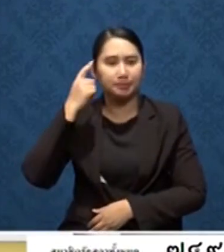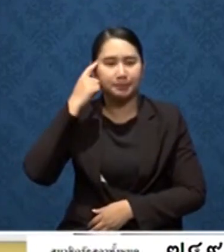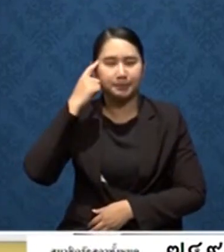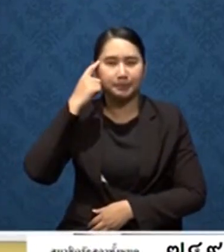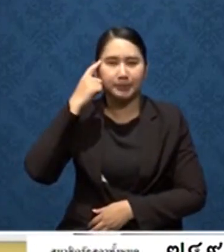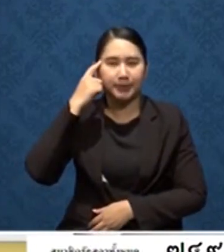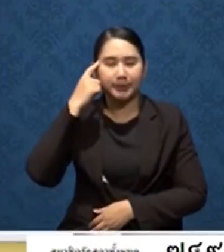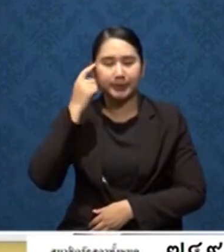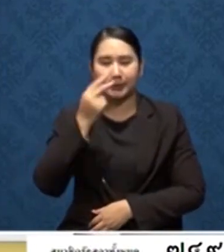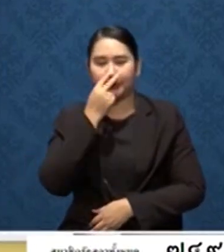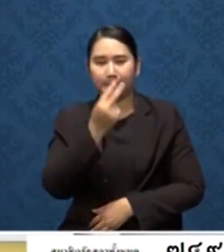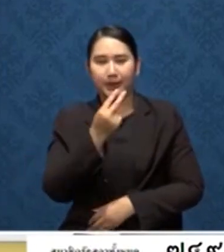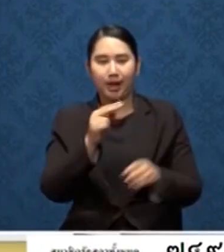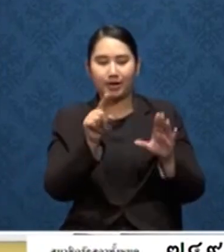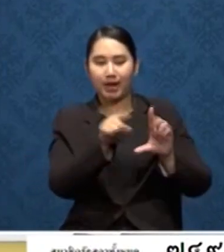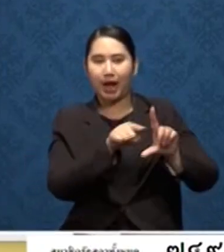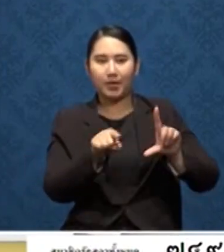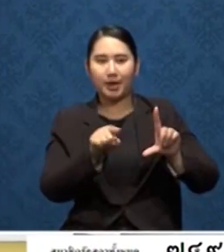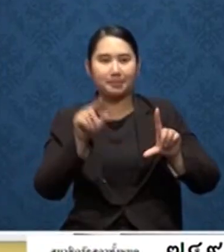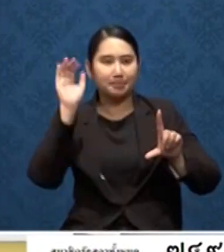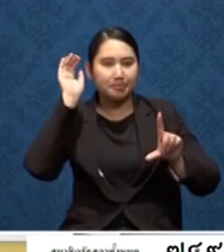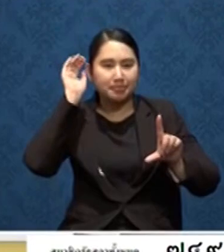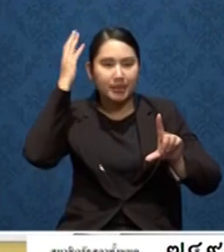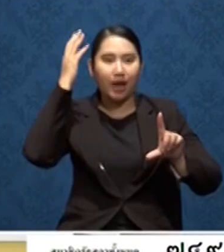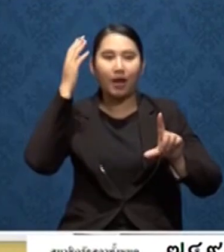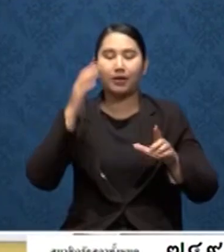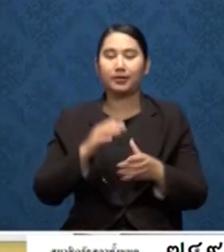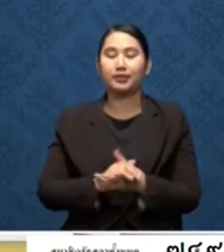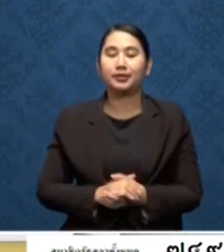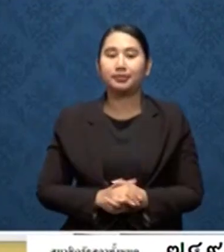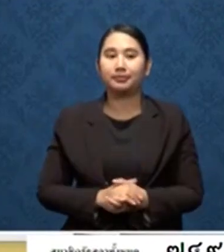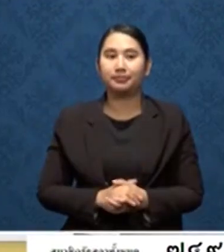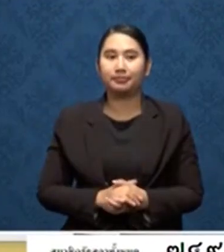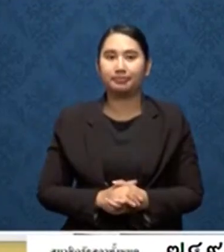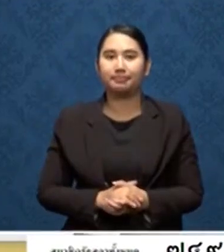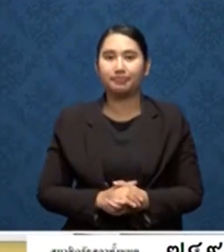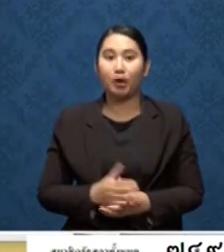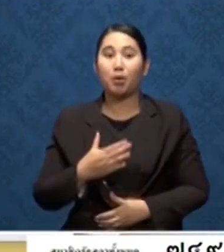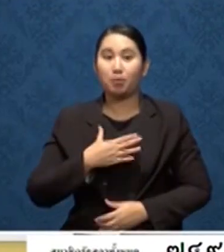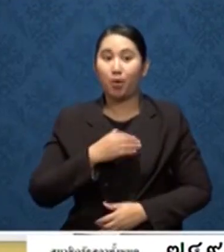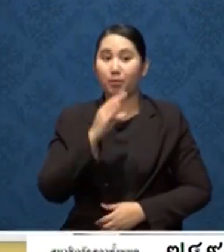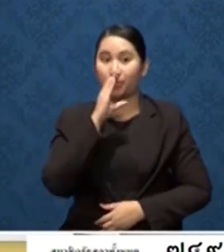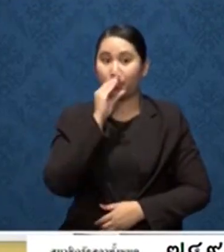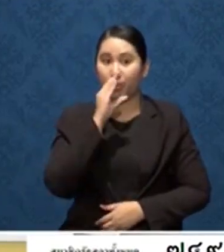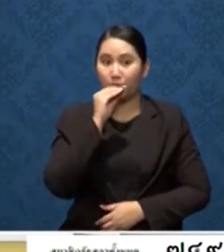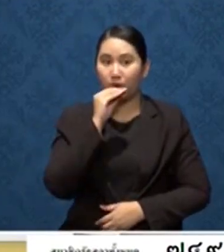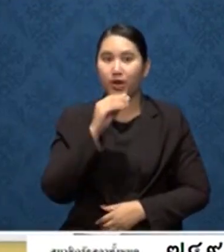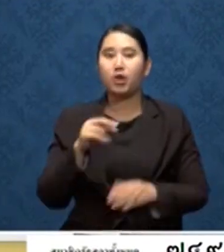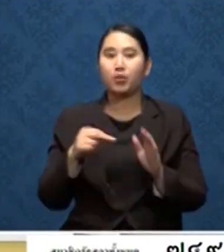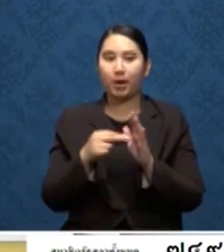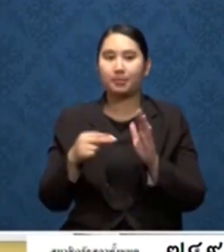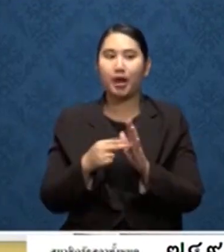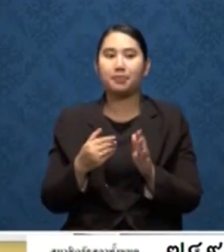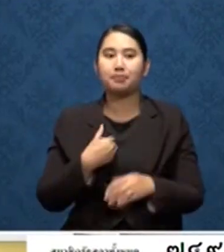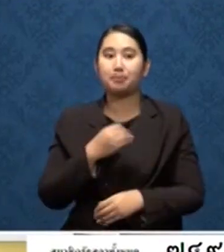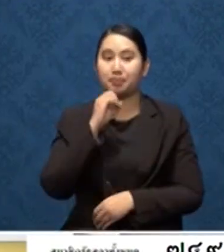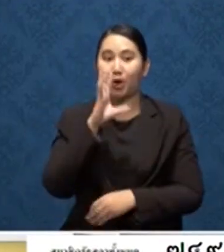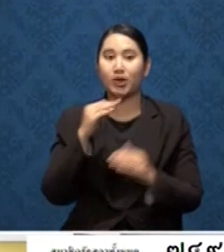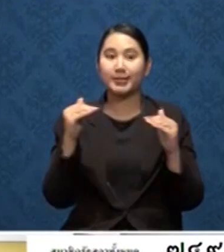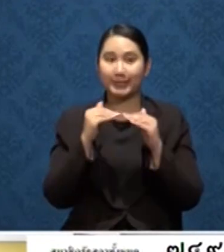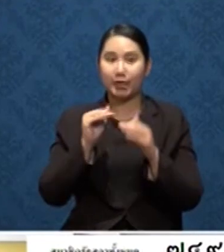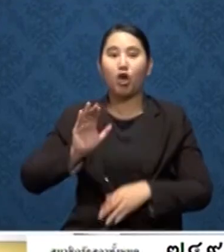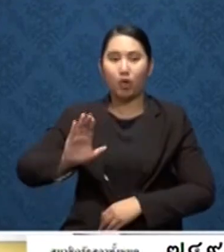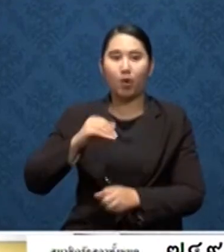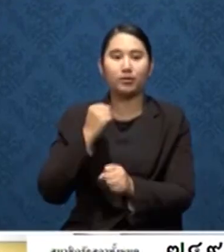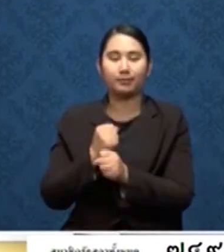คุณพี่ทาหรือพรรคก้าวไปให้เข้ามาบริหารประเทศและผมก็ขอพูดไว้ในที่นี้ว่าจะเป็นคนนึงที่จะปกป้องสิทธิ์ของท่านในการ